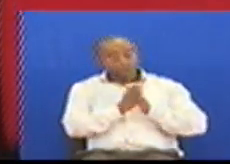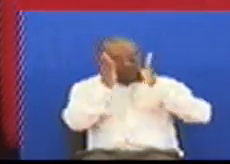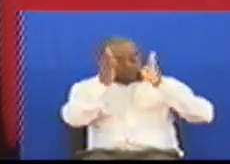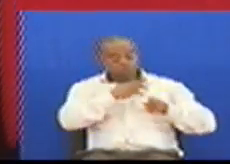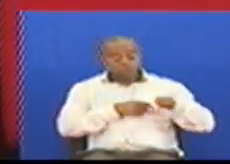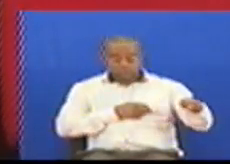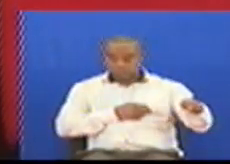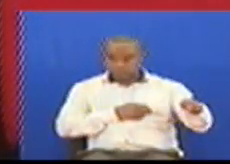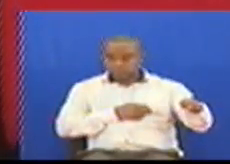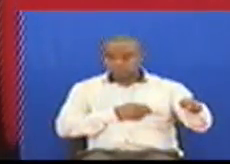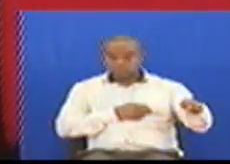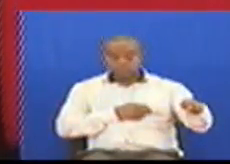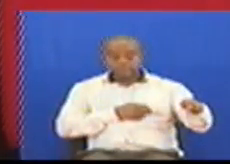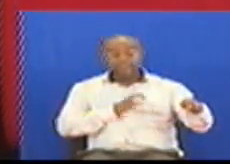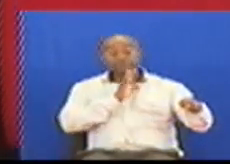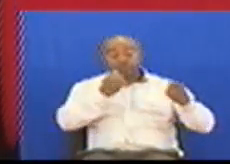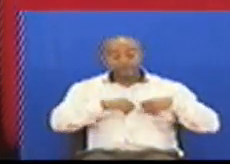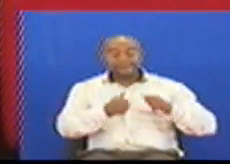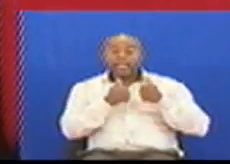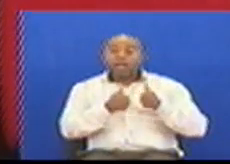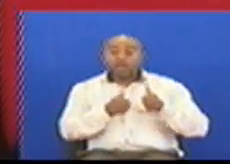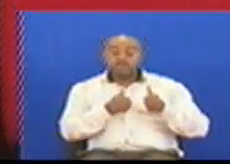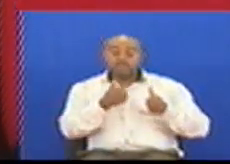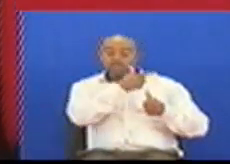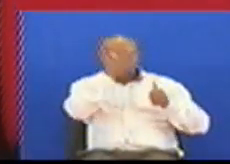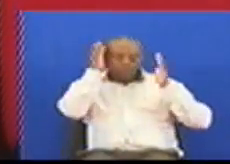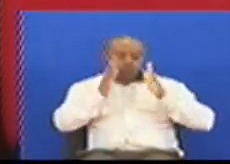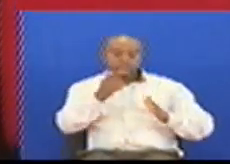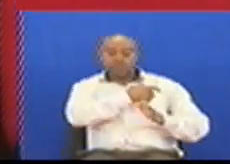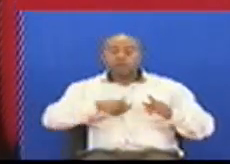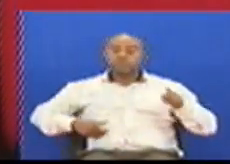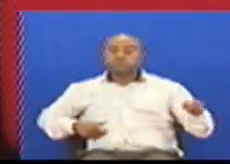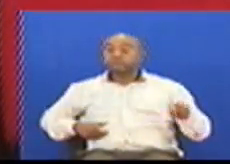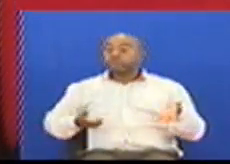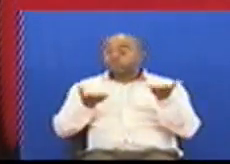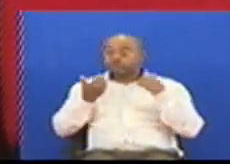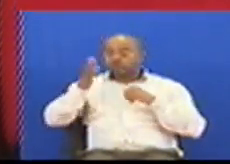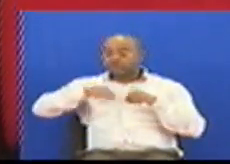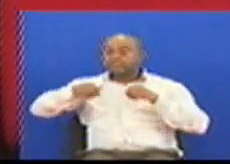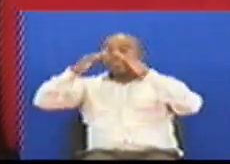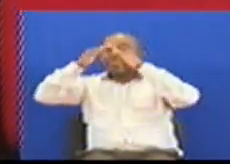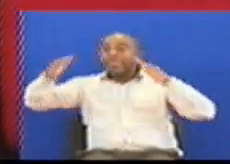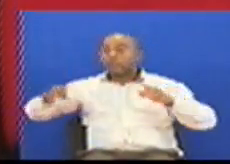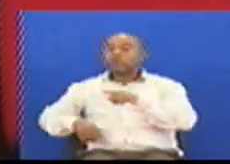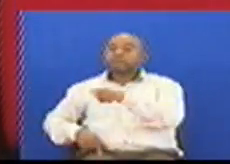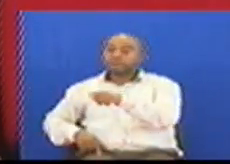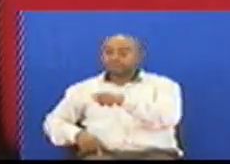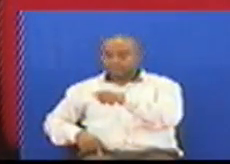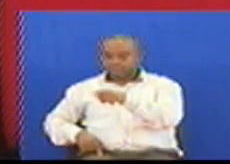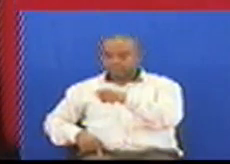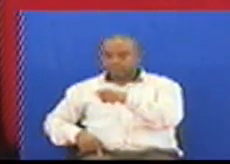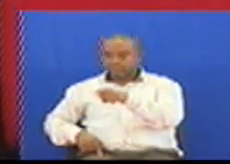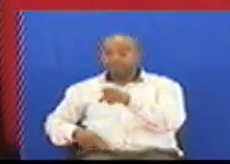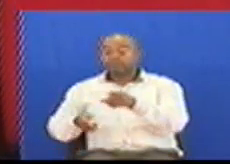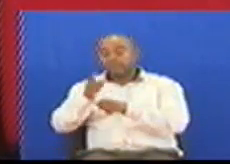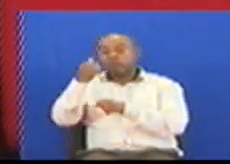aweze kukamilisha ile ahadi ya mheshimiwa rais ili jengo lile liweze kukamilika na watumishi